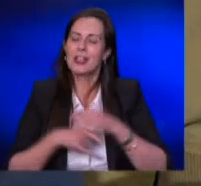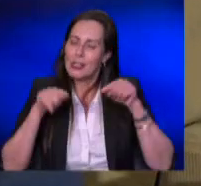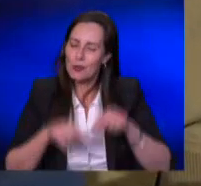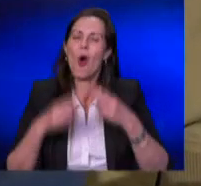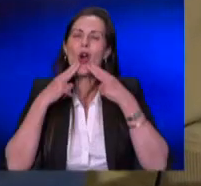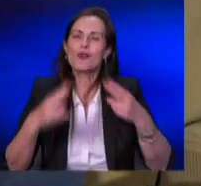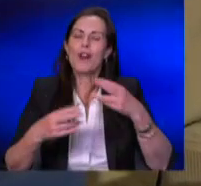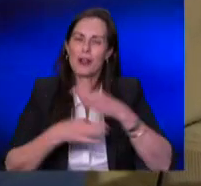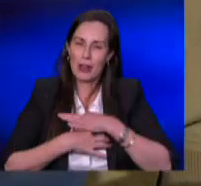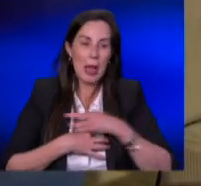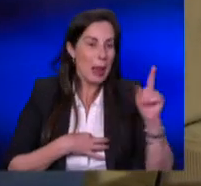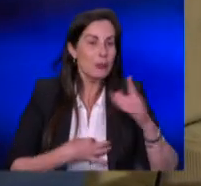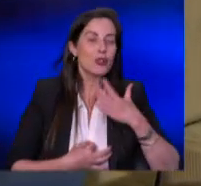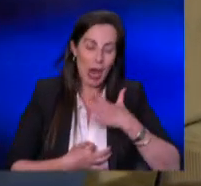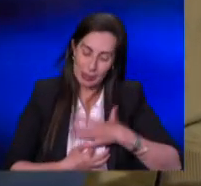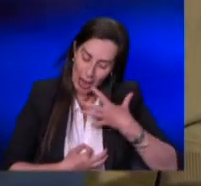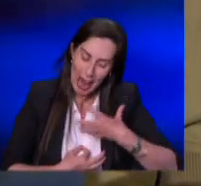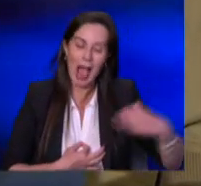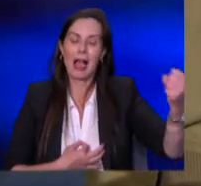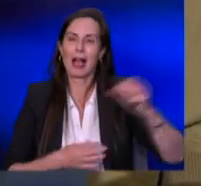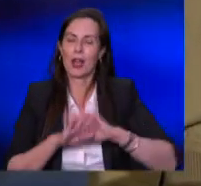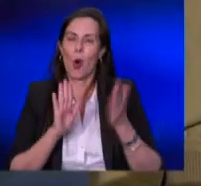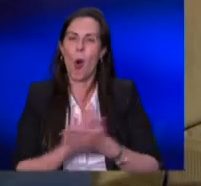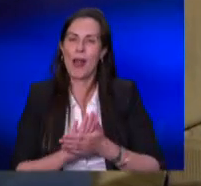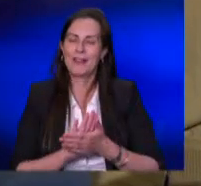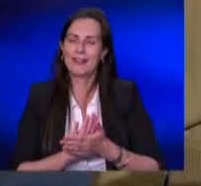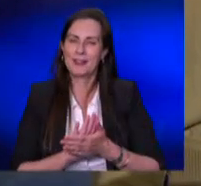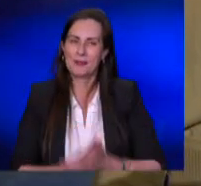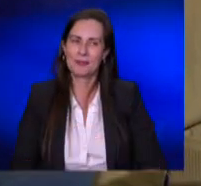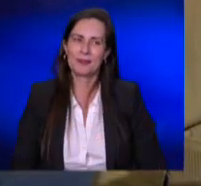התשובה שלנו למי שרצו לקחת מאיתנו הכל.